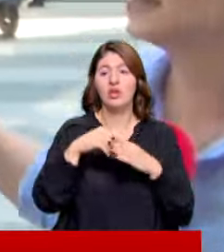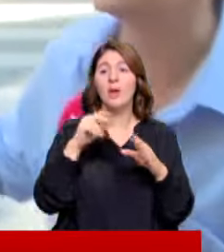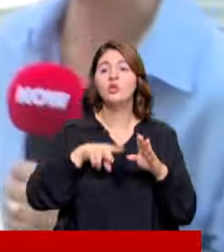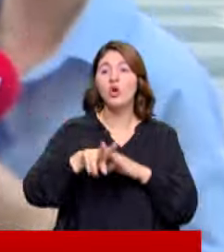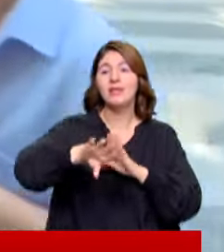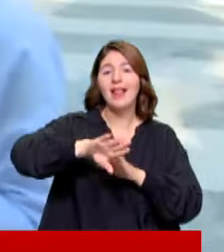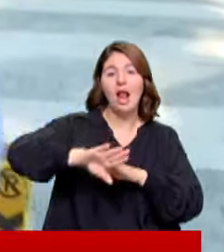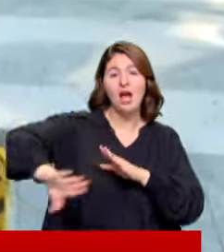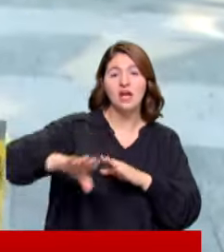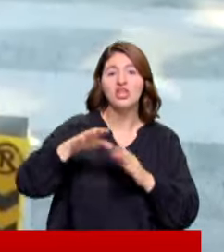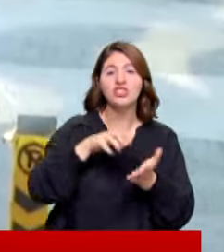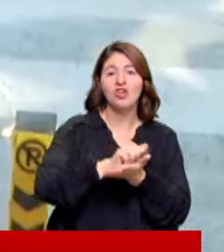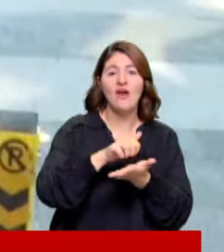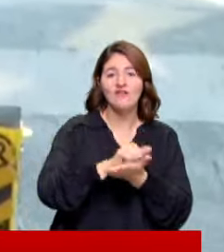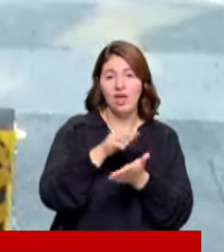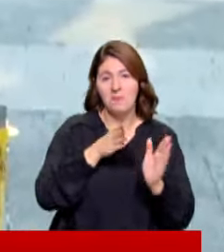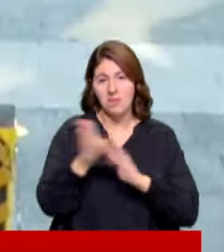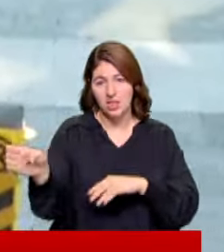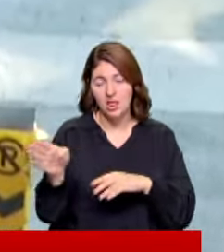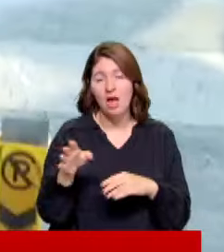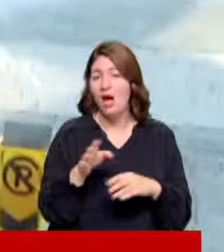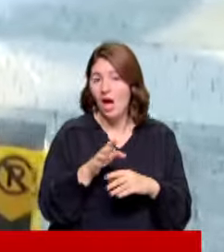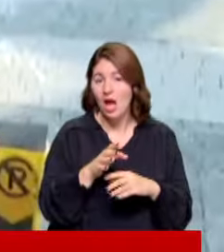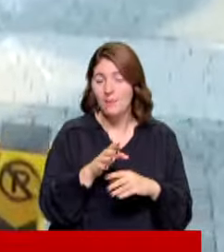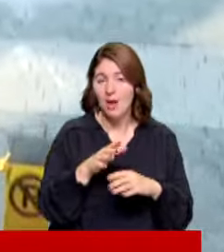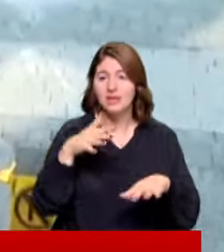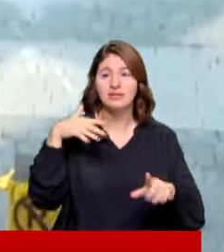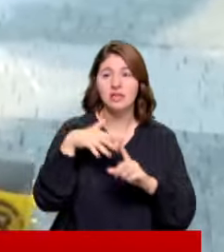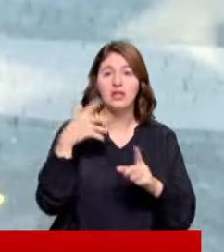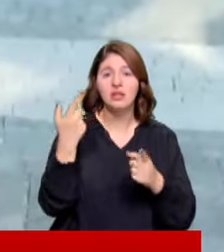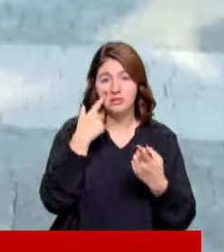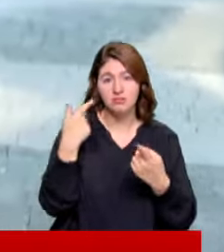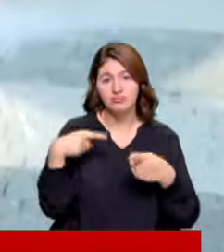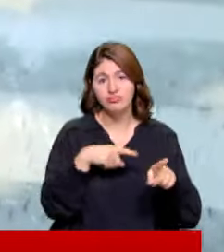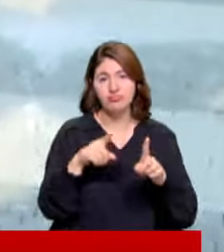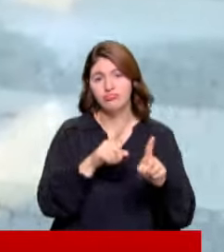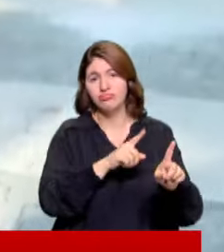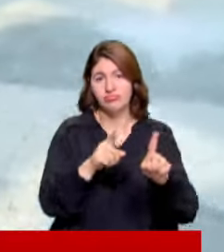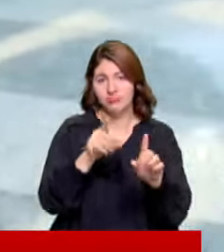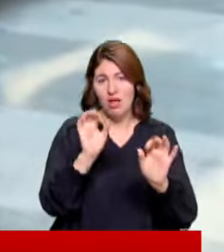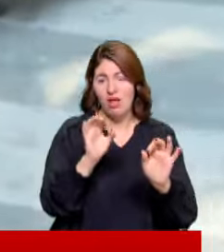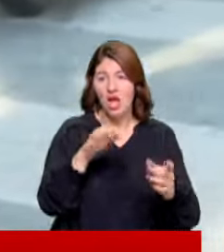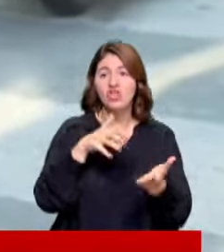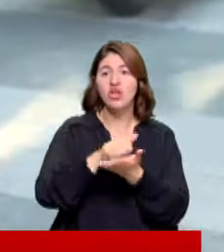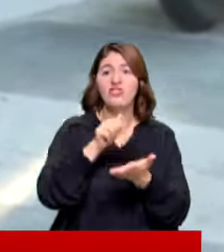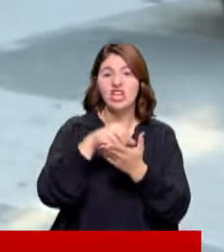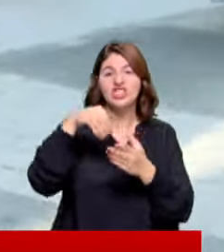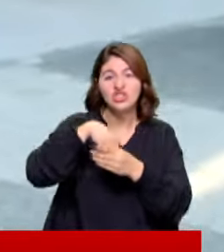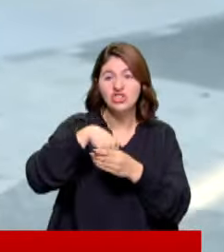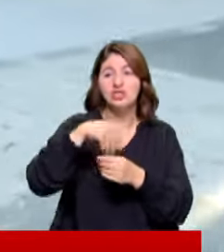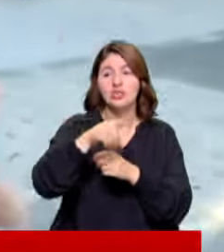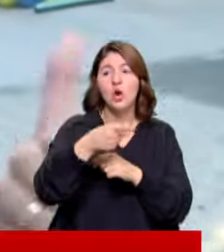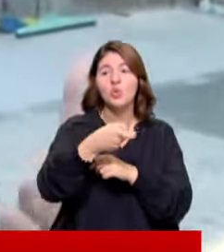yolun kenarındaki çiğ köfteciye sığındı ama saldırganlar peşini bırakmamakta kararlıydı. Çiğ köftecinin